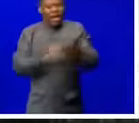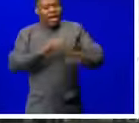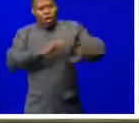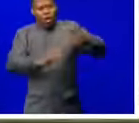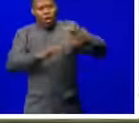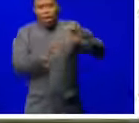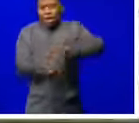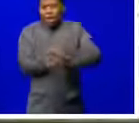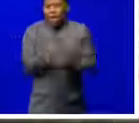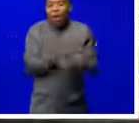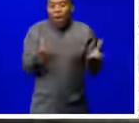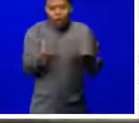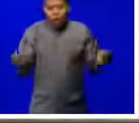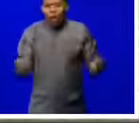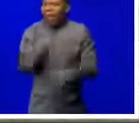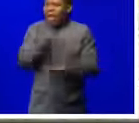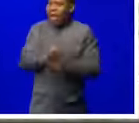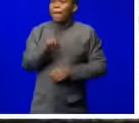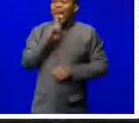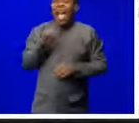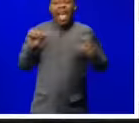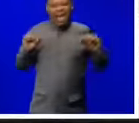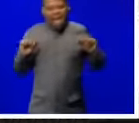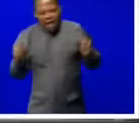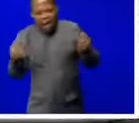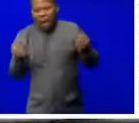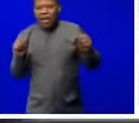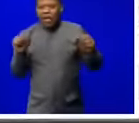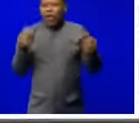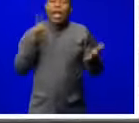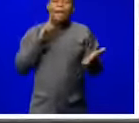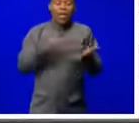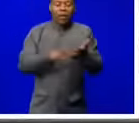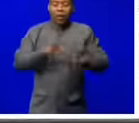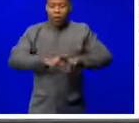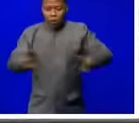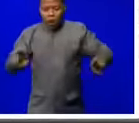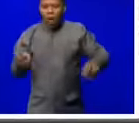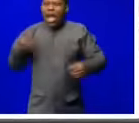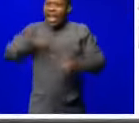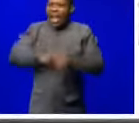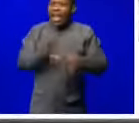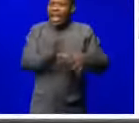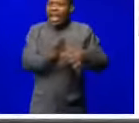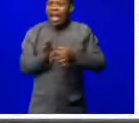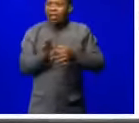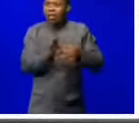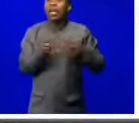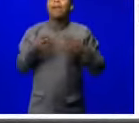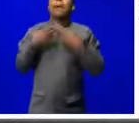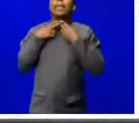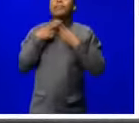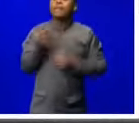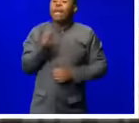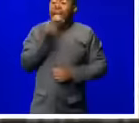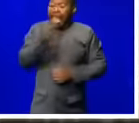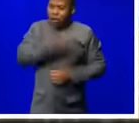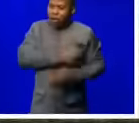ekukhulumisaneni angakholelwa emsindweni naseludlameni lenhlangano ililele umndeni